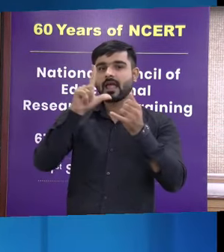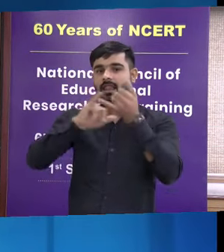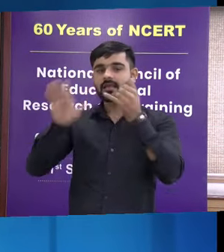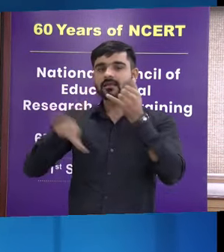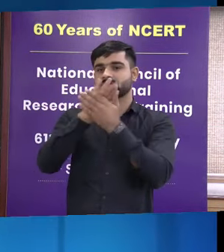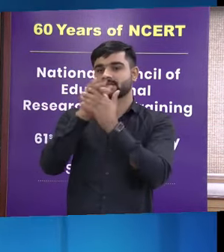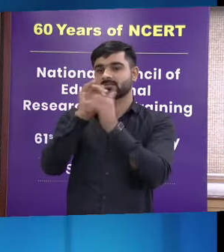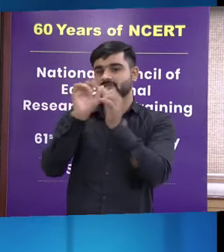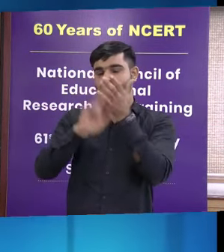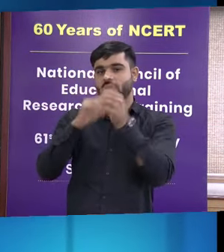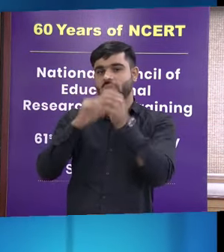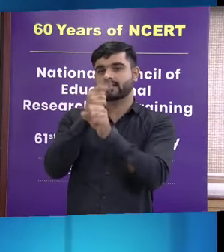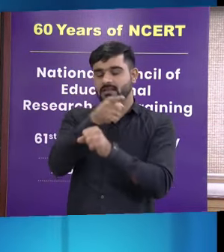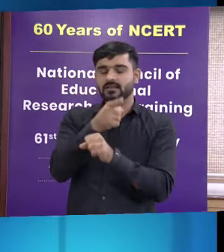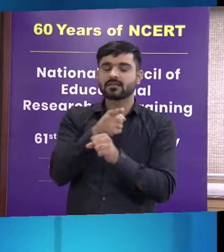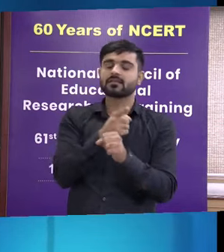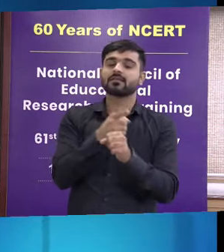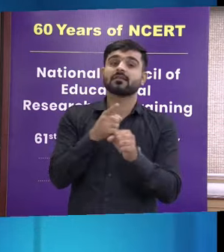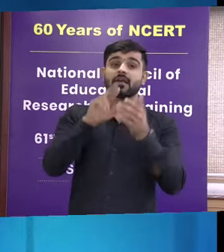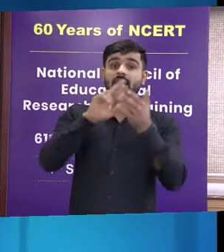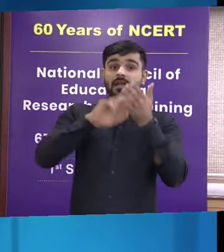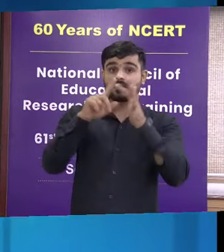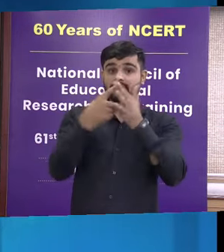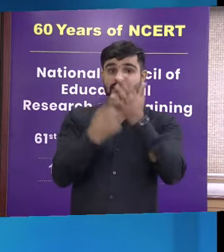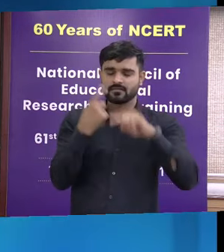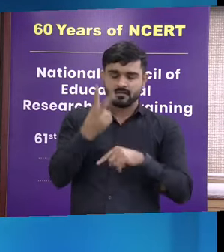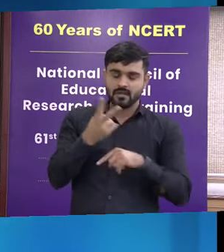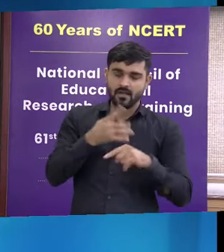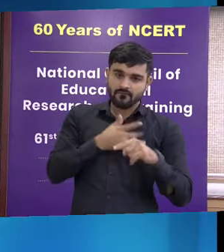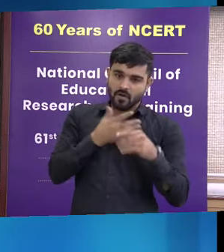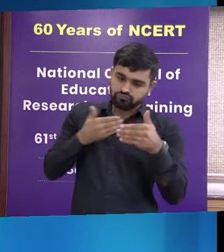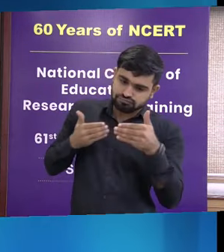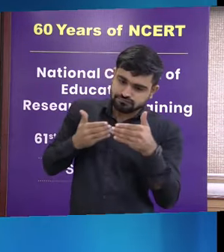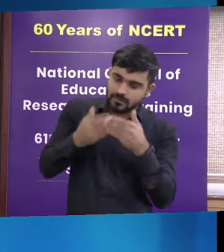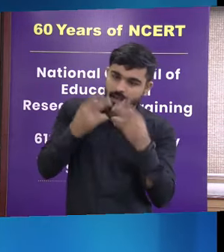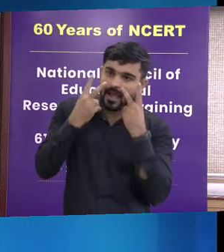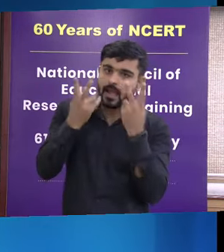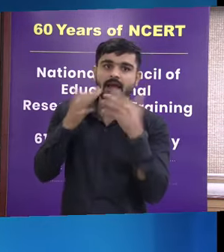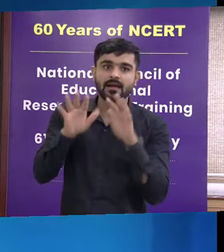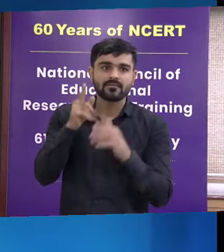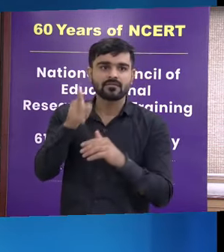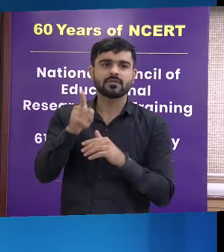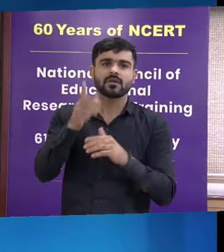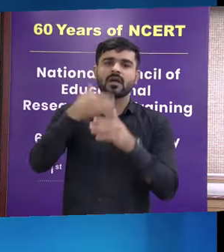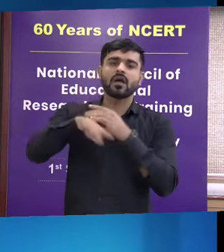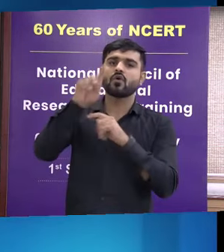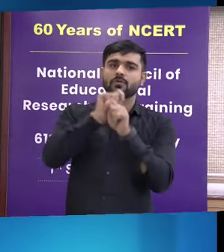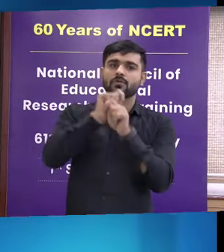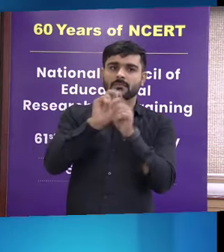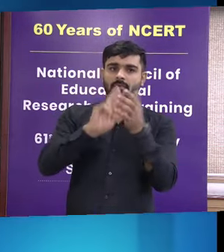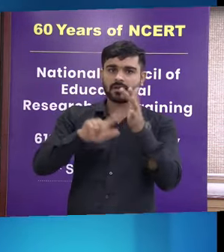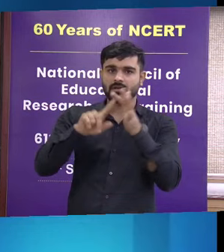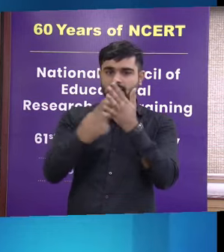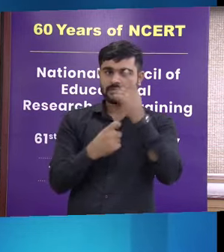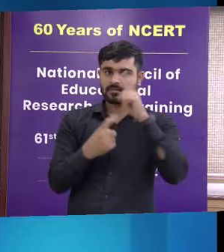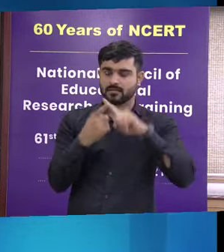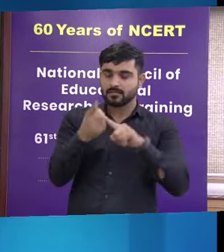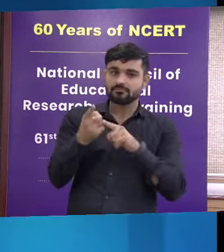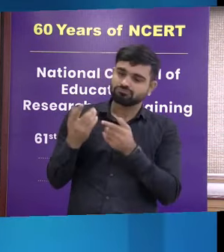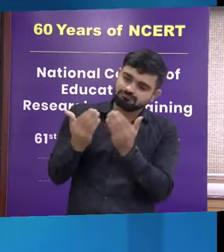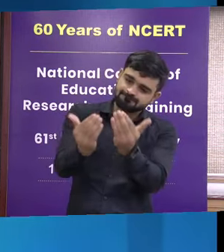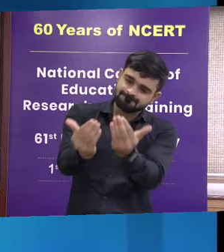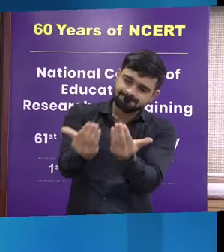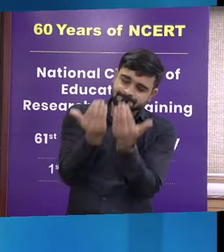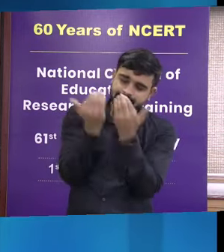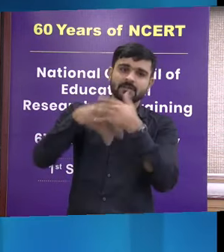यह बताया कि एनसीईआरटी के कार्यों को उन्होंने कितने करीब से देखा है और किस प्रकार एनसीईआरटी सहभागिता से